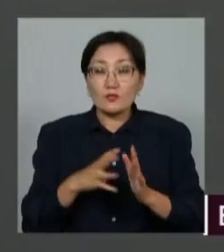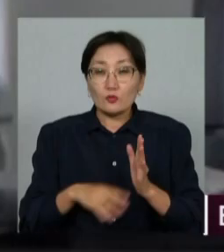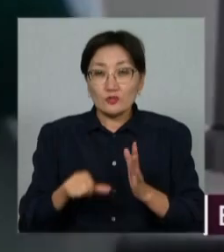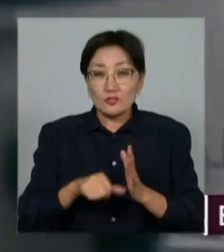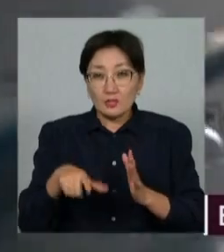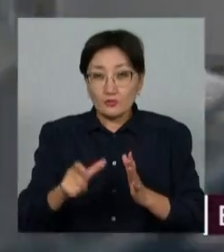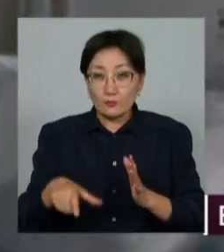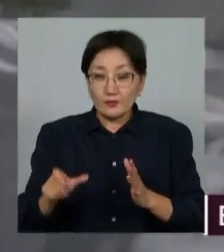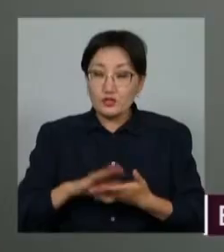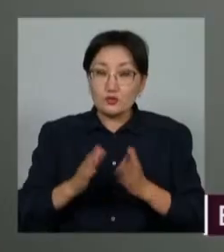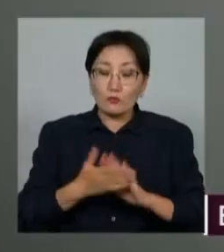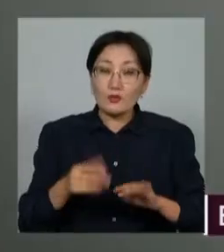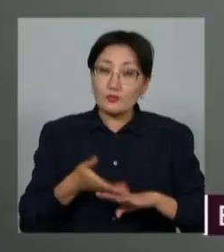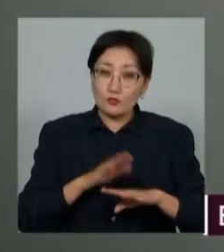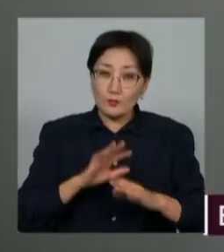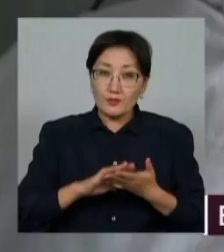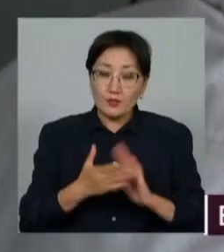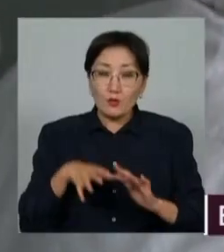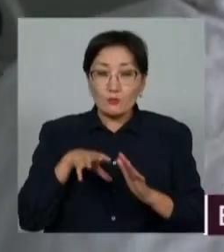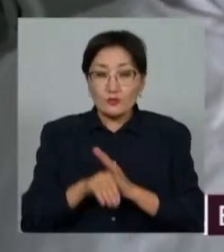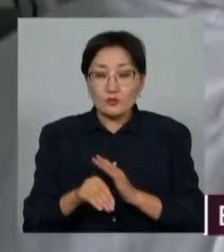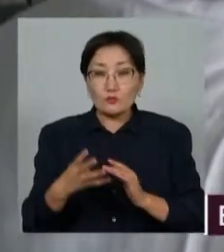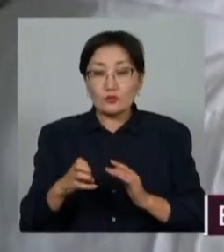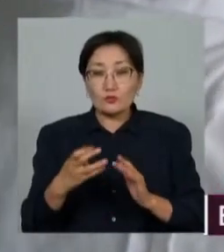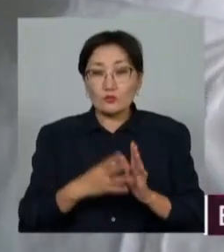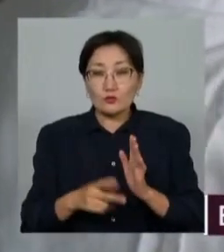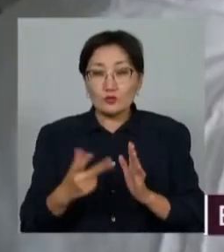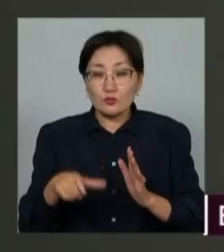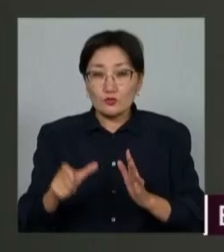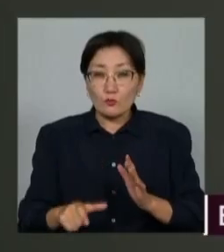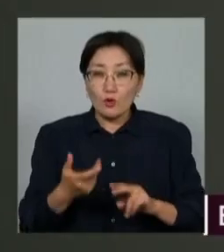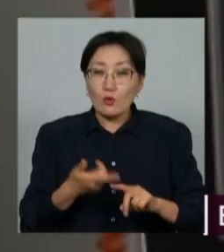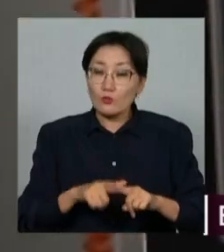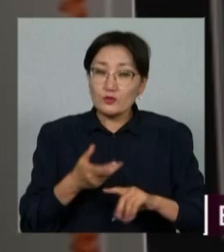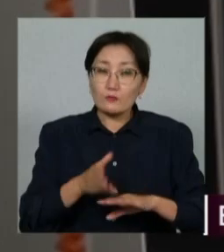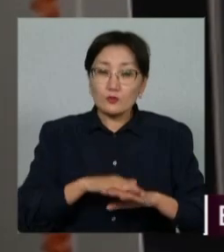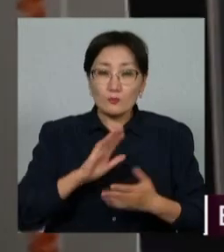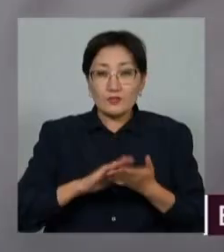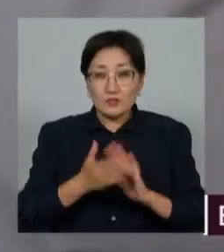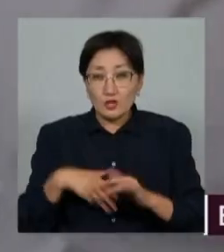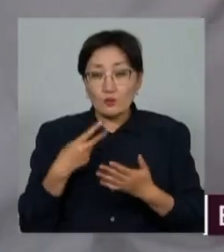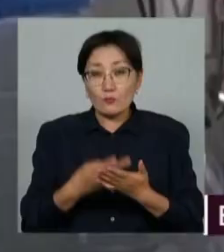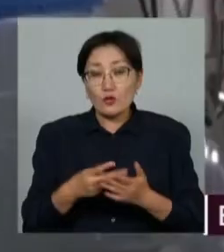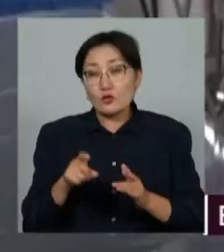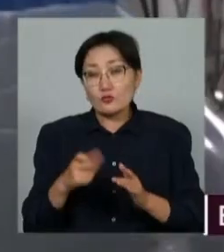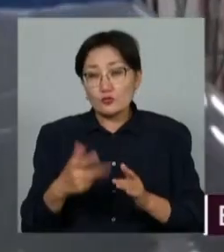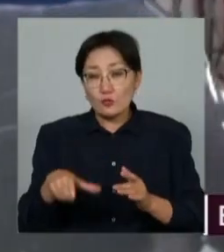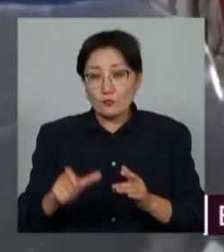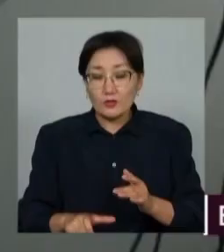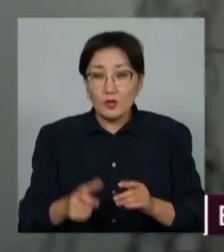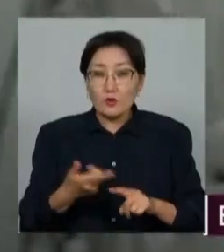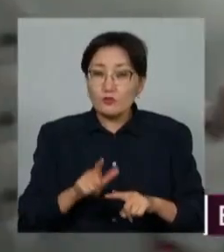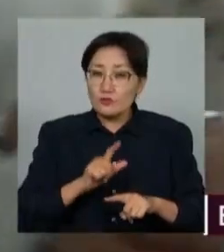596 қазақстандықтың жағдайы ауыр. Оның арасында 493 науқас өте ауыр жағдайда жатса, 103 науқас